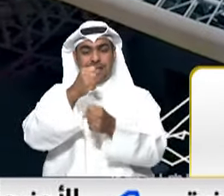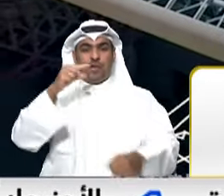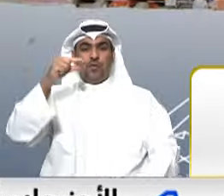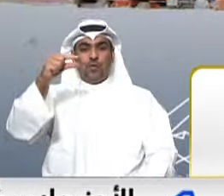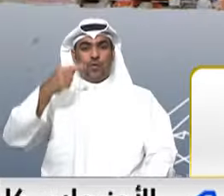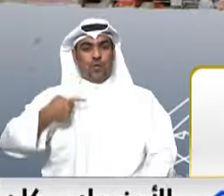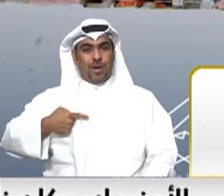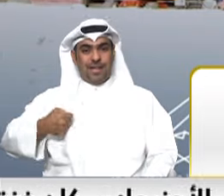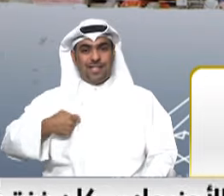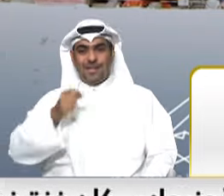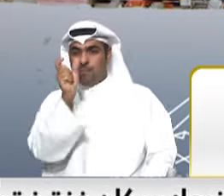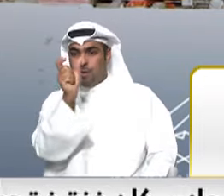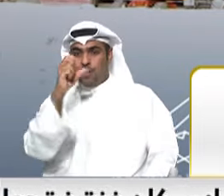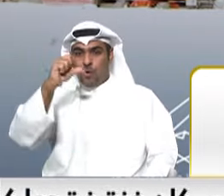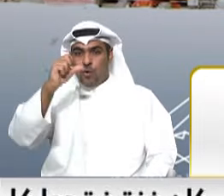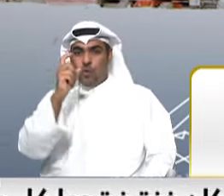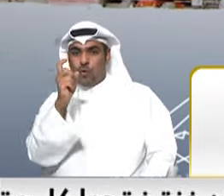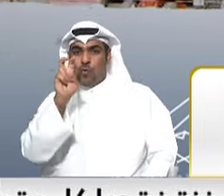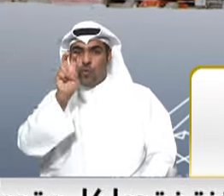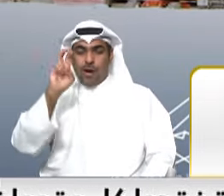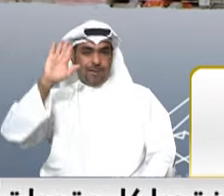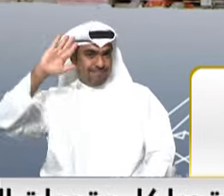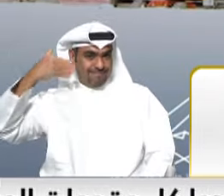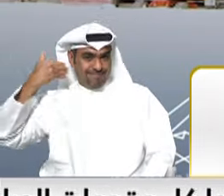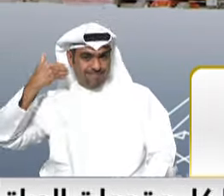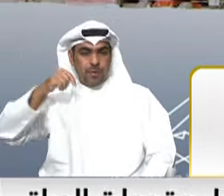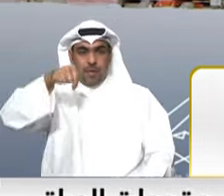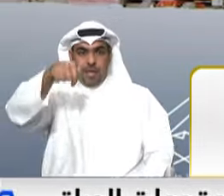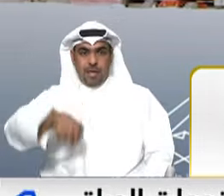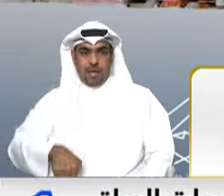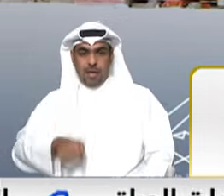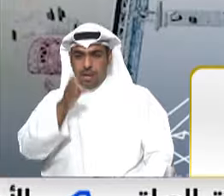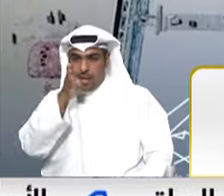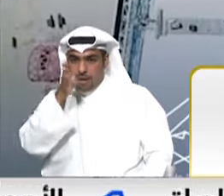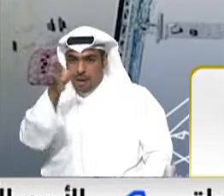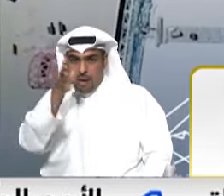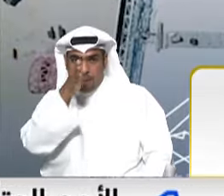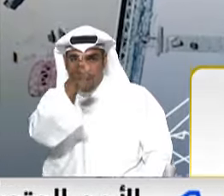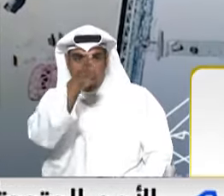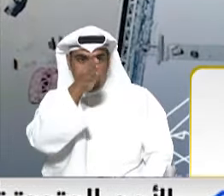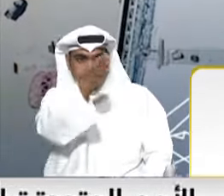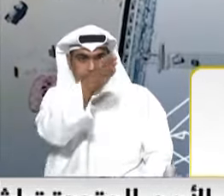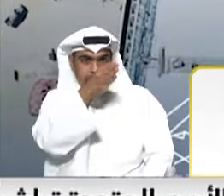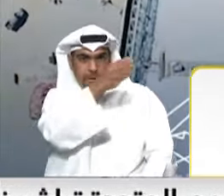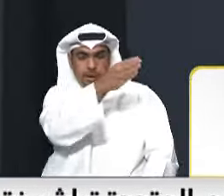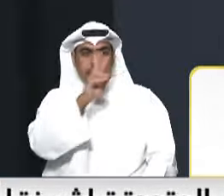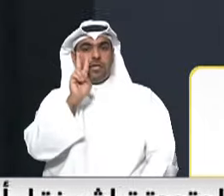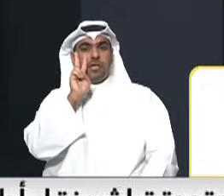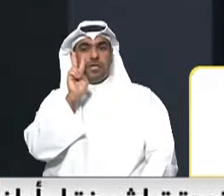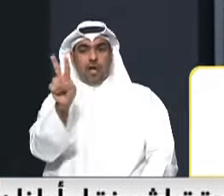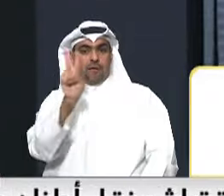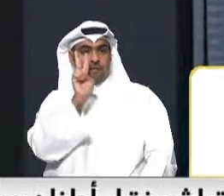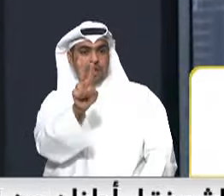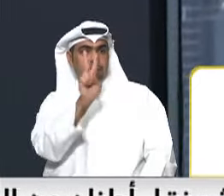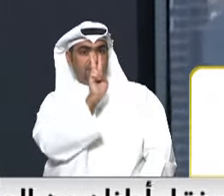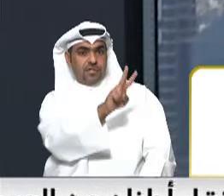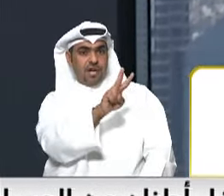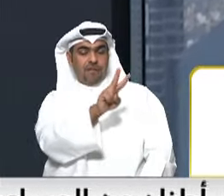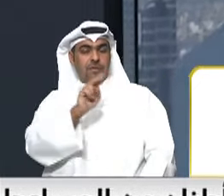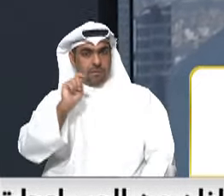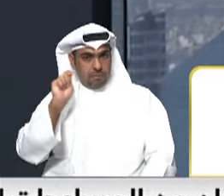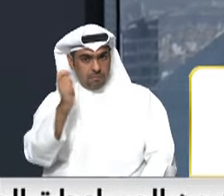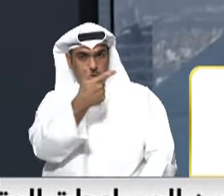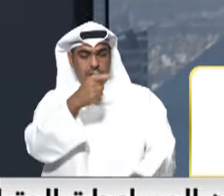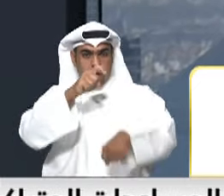نورة المشعان على عدد من المشاريع الاستراتيجية في مختلف المواقع في البلاد للوقوف